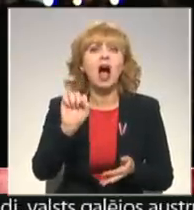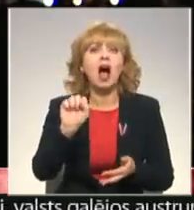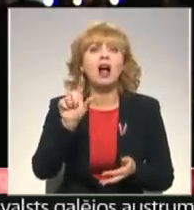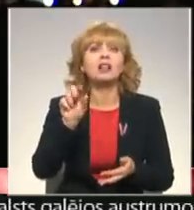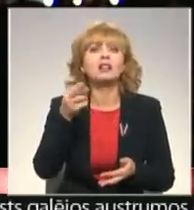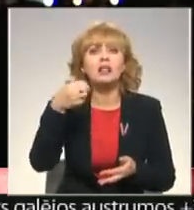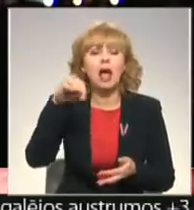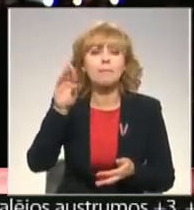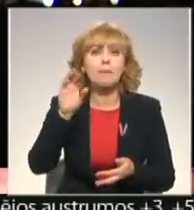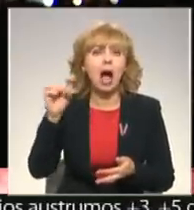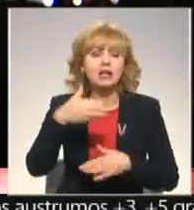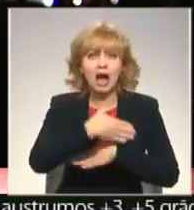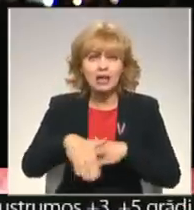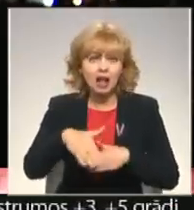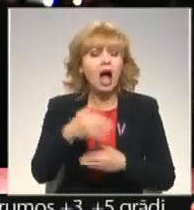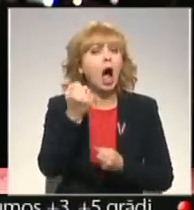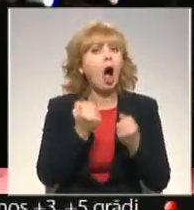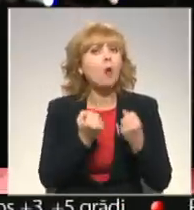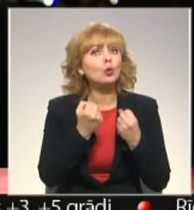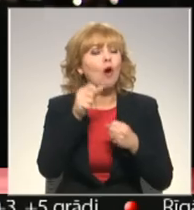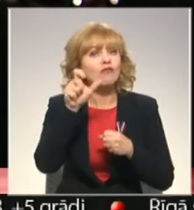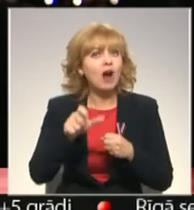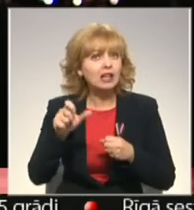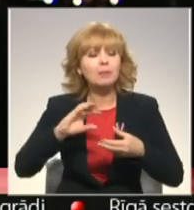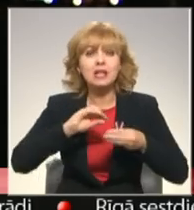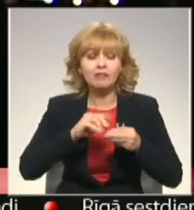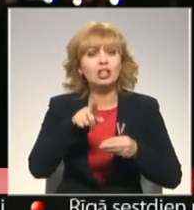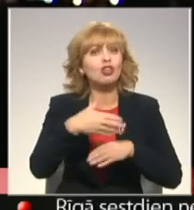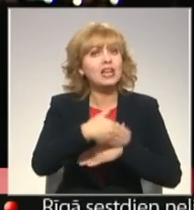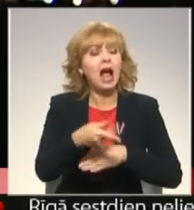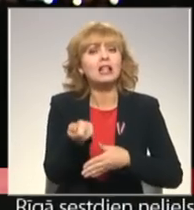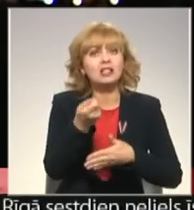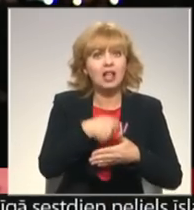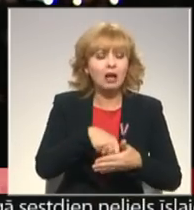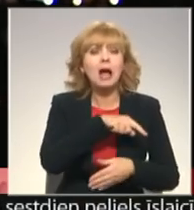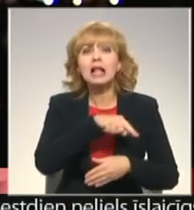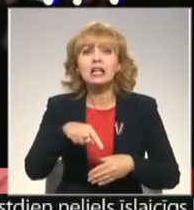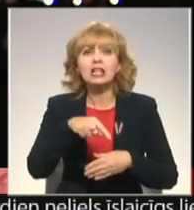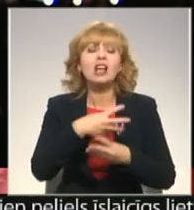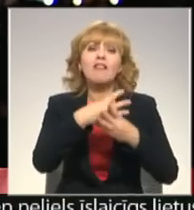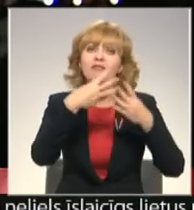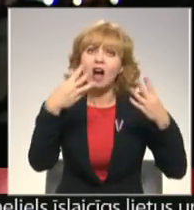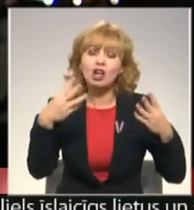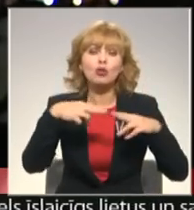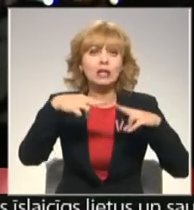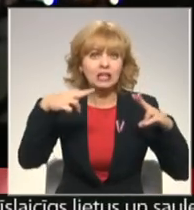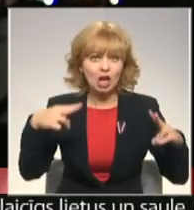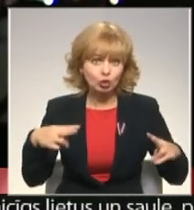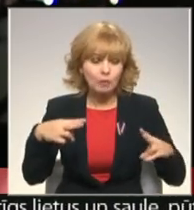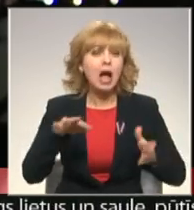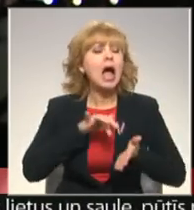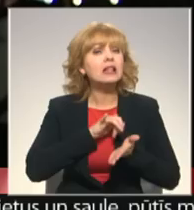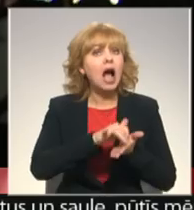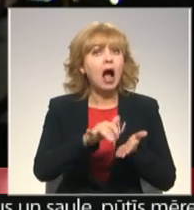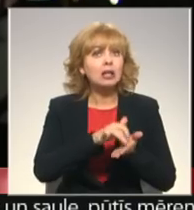autovadītājiem jāņem vērā ka šajā laikā valdemāra iela arī tiks slēgtu posmā līdz vanšaštiltam tātad tālāk gājiena dalībnieki